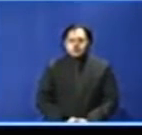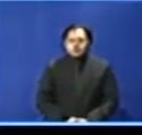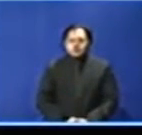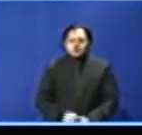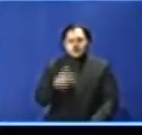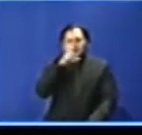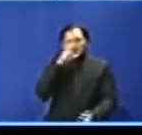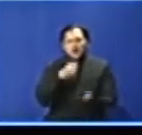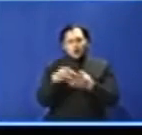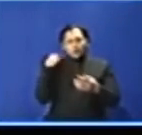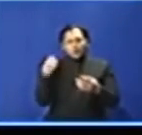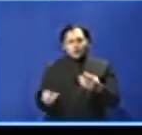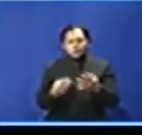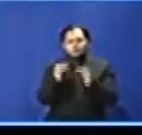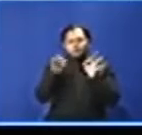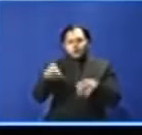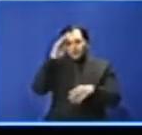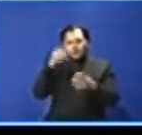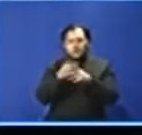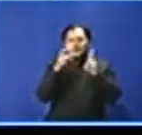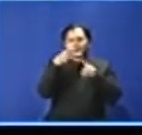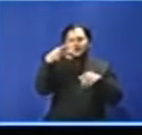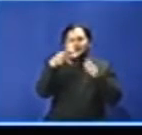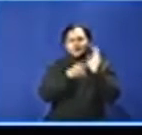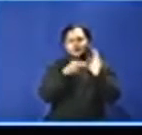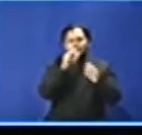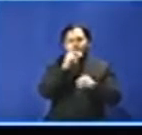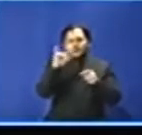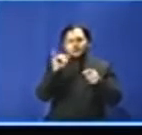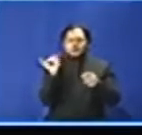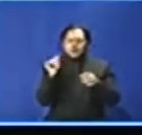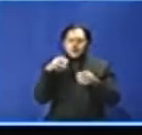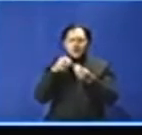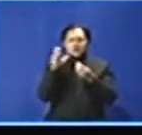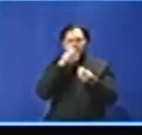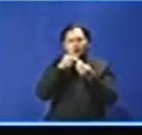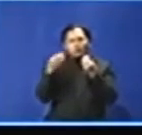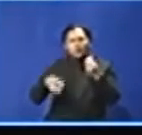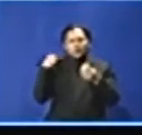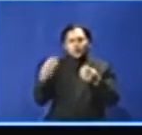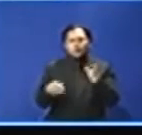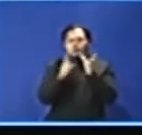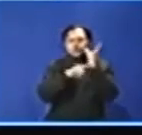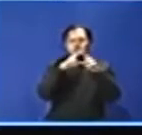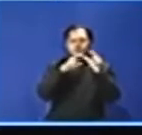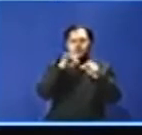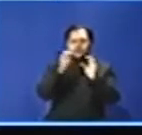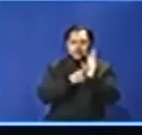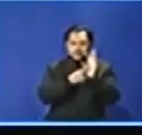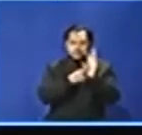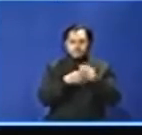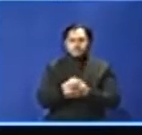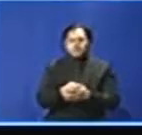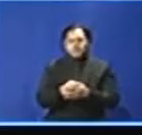calon walikota Blitar Henry Pradipta Anwar bersama calon wakil walikota Blitar Yasin Hermanto